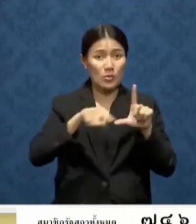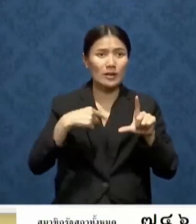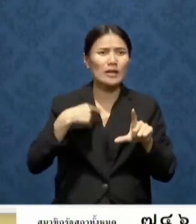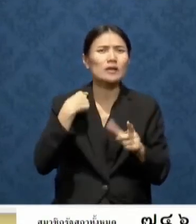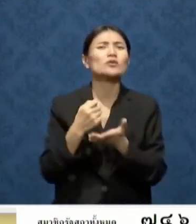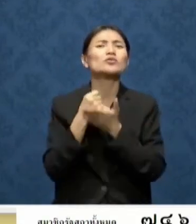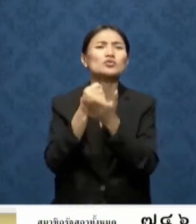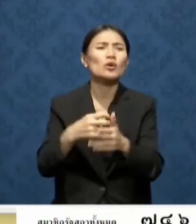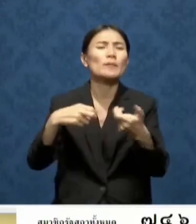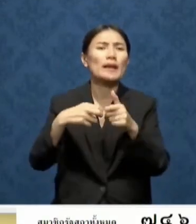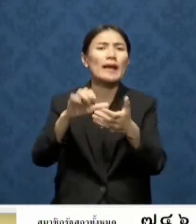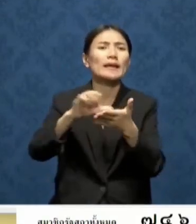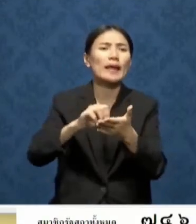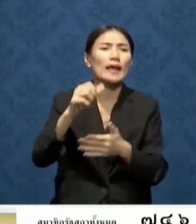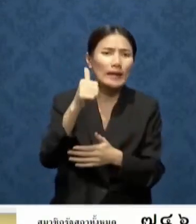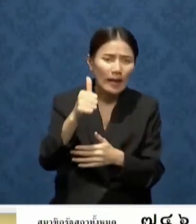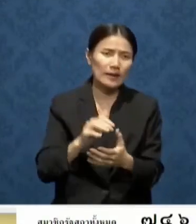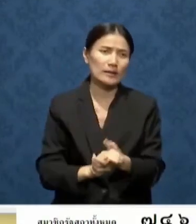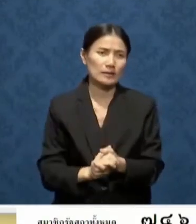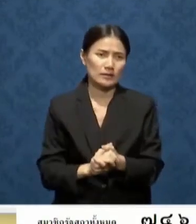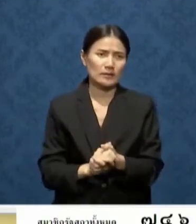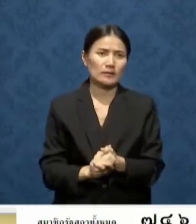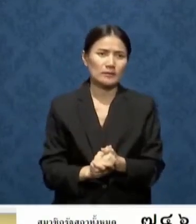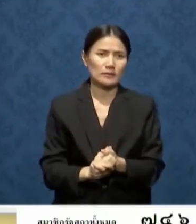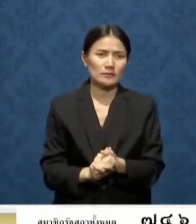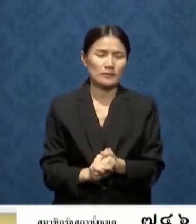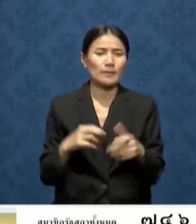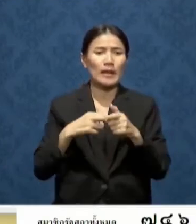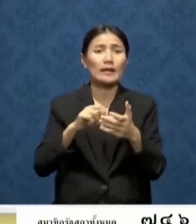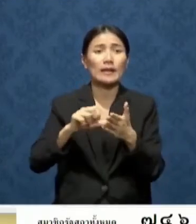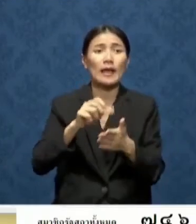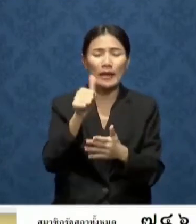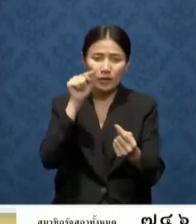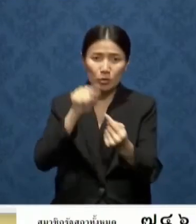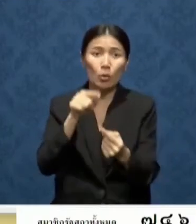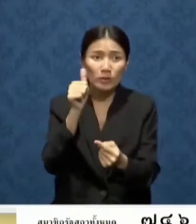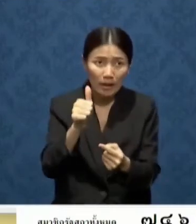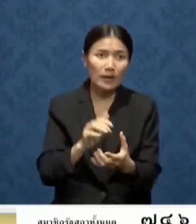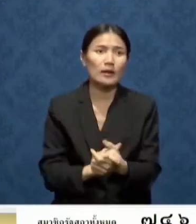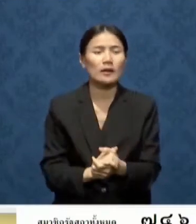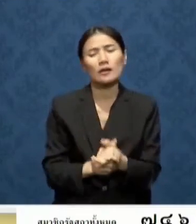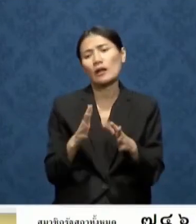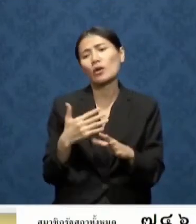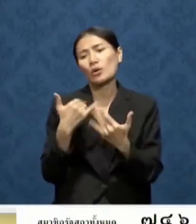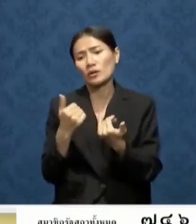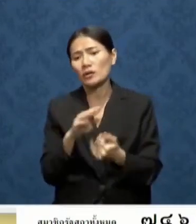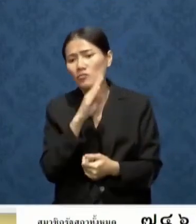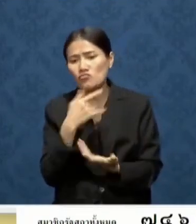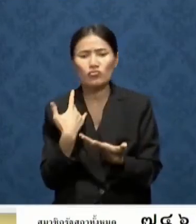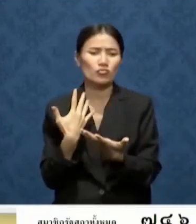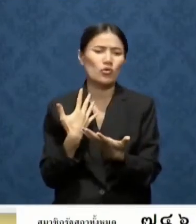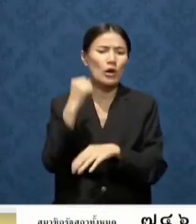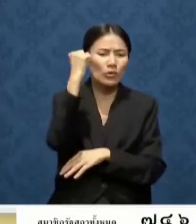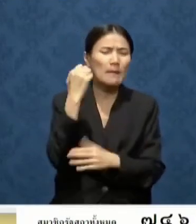ายๆ แบ่งเคกเปนลายๆ แถมแบงแบไรมตรฐานด้วย ส่งผใหมมค่าและเข้าซ้ซ้อน แล้วกคาโดยสารแพง